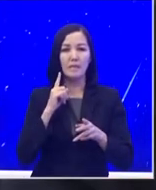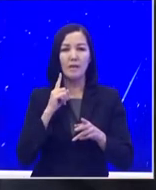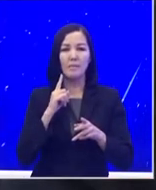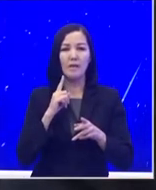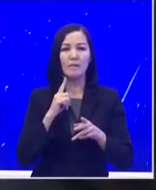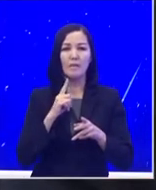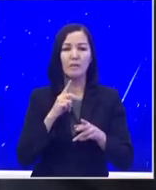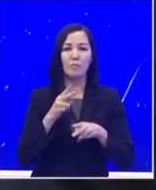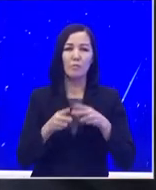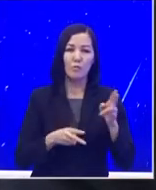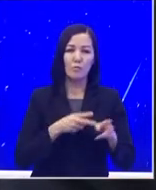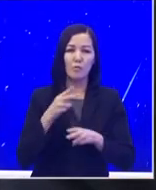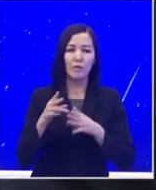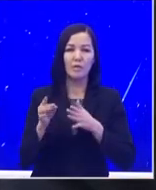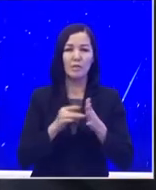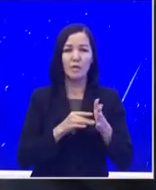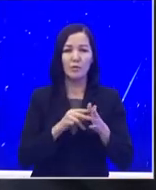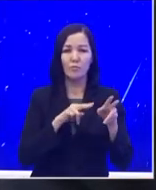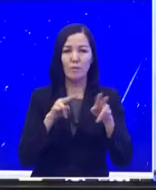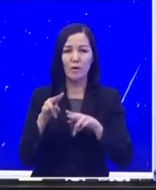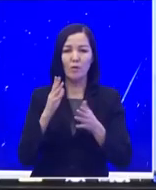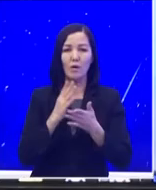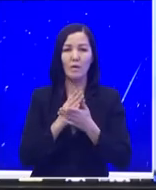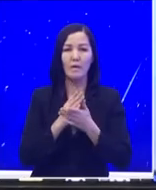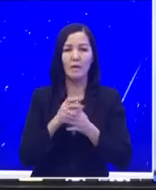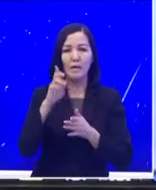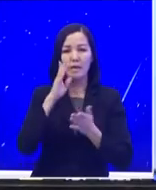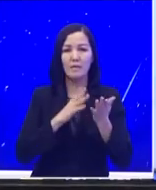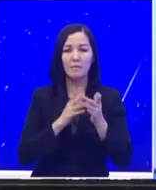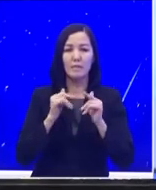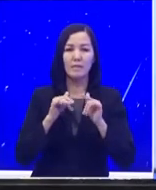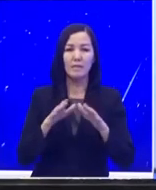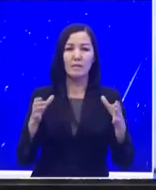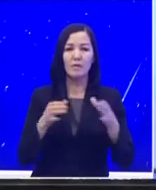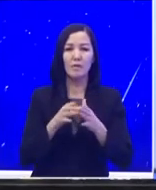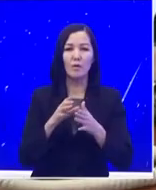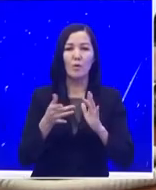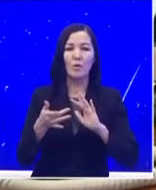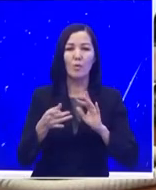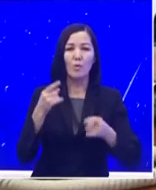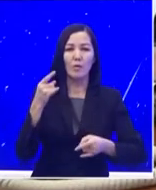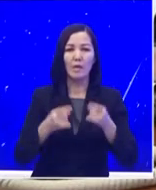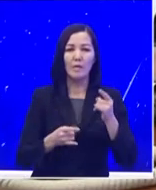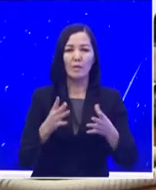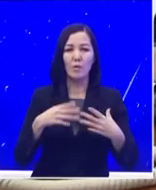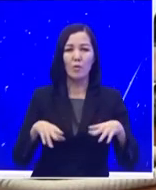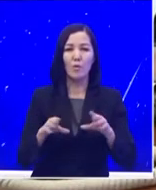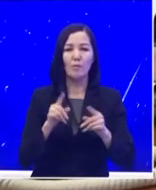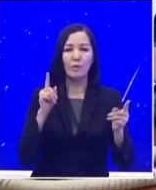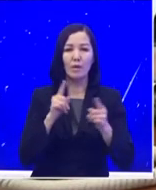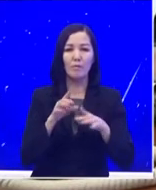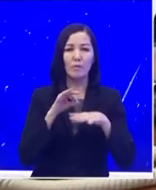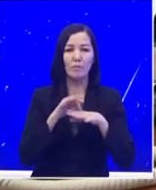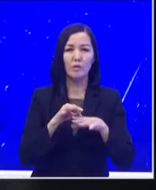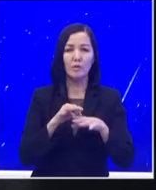жұрттың мұң-мұқтажын дер кезінде бақылауға алады. Бұл жолы мемлекеттік қызмет істері департаментінің басшысы онлайн режимде қоғамдық қабылдау